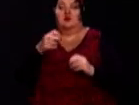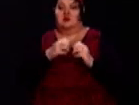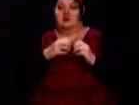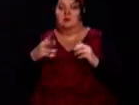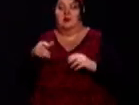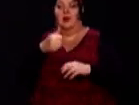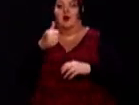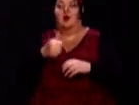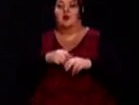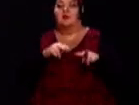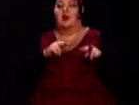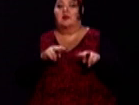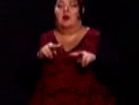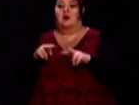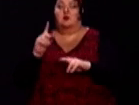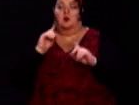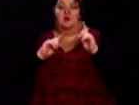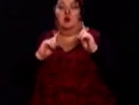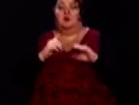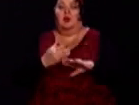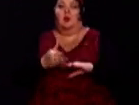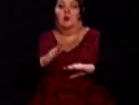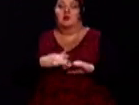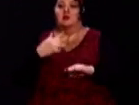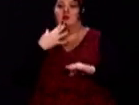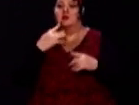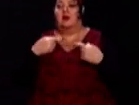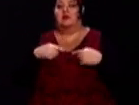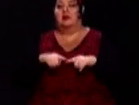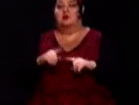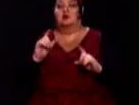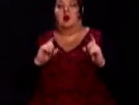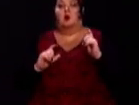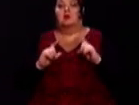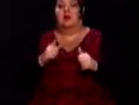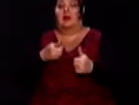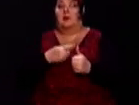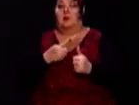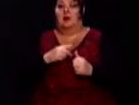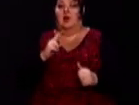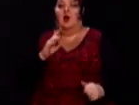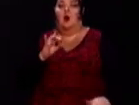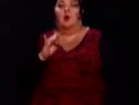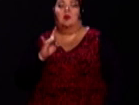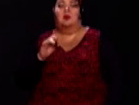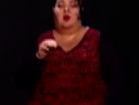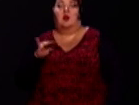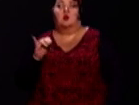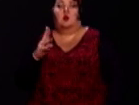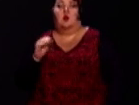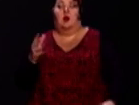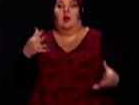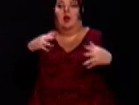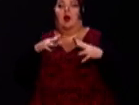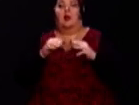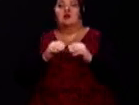ради архітектурного факультету Полтавського національного технічного університету імені Юрія Кондратюка, співзасновниця громадської